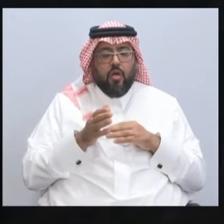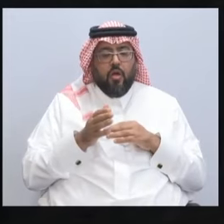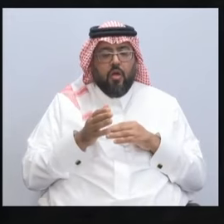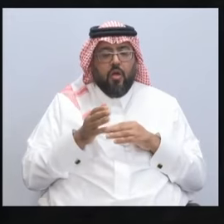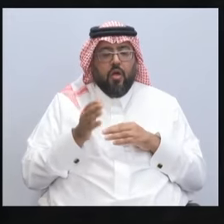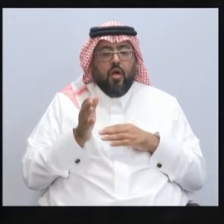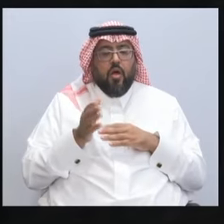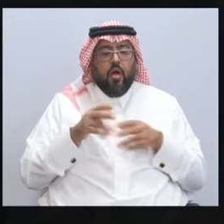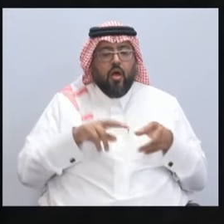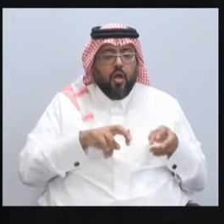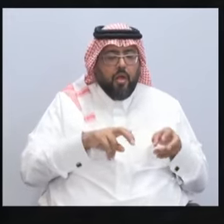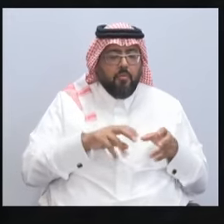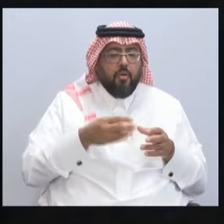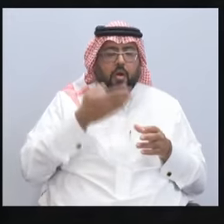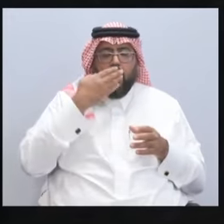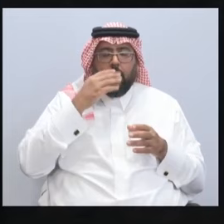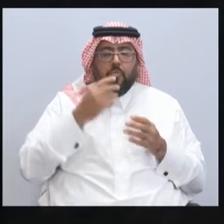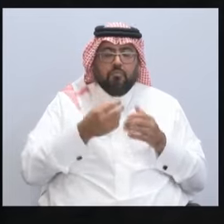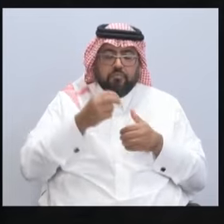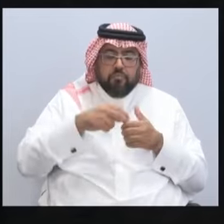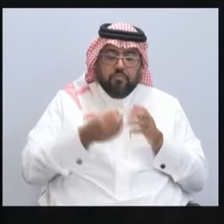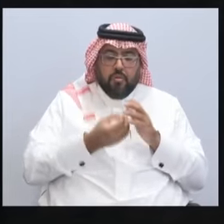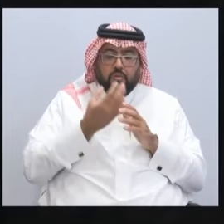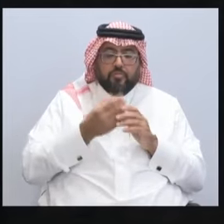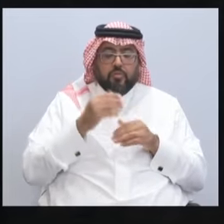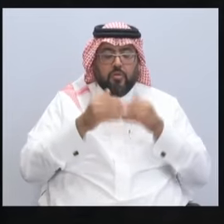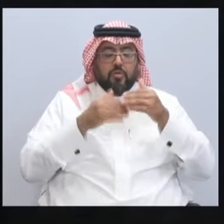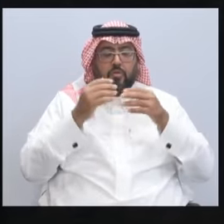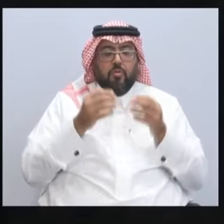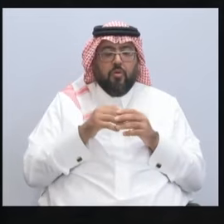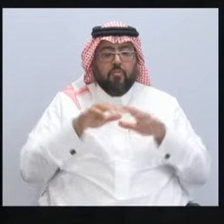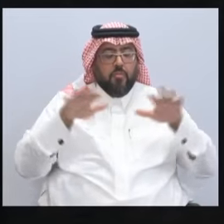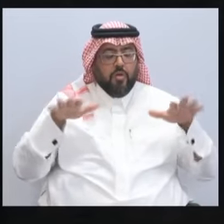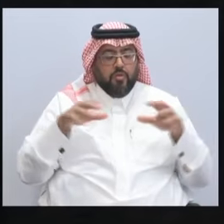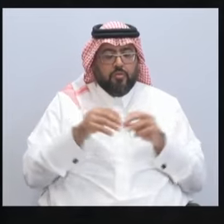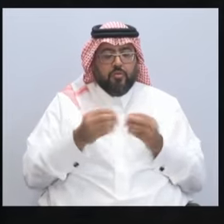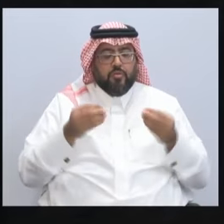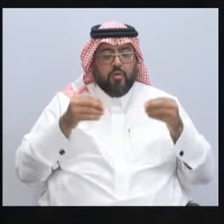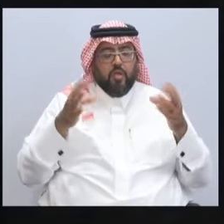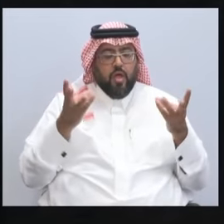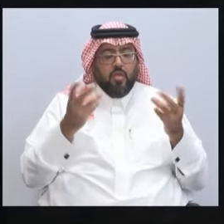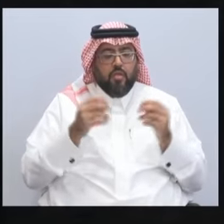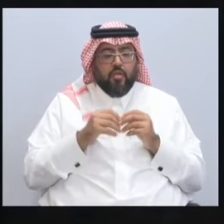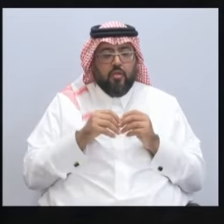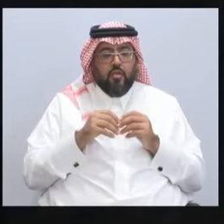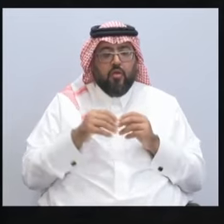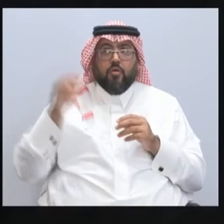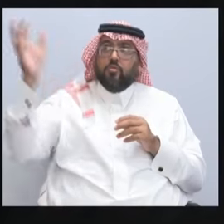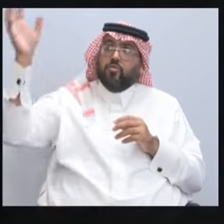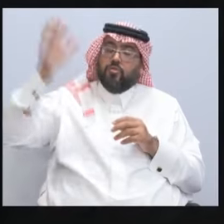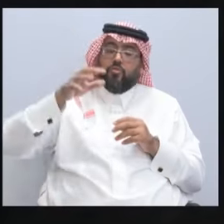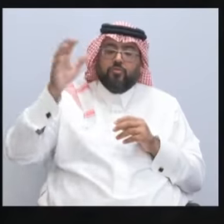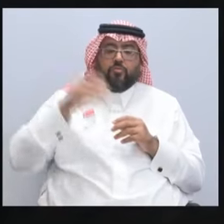الله على دمس التعاون بالنفط تحسنت مستوى المعيشه وزاد عد سكانها وعدد